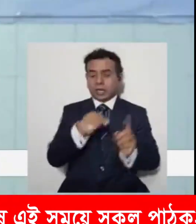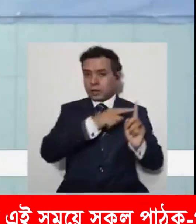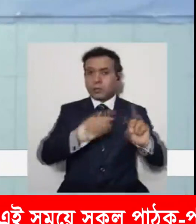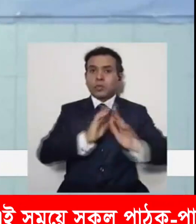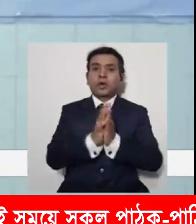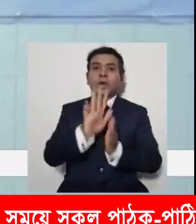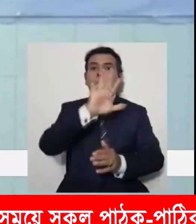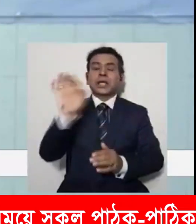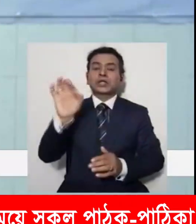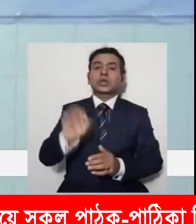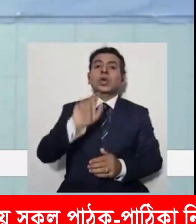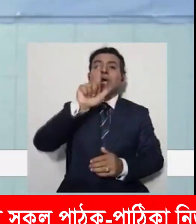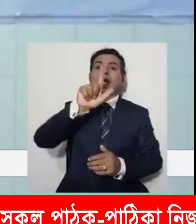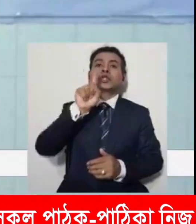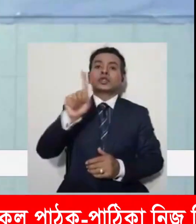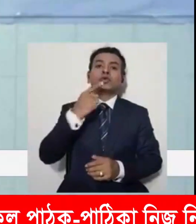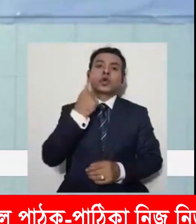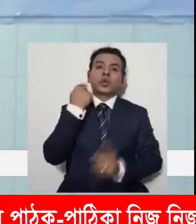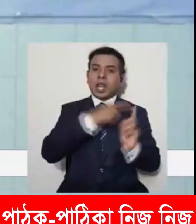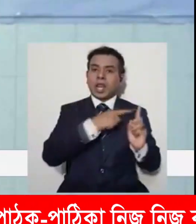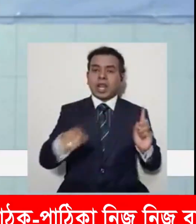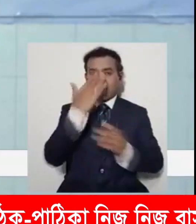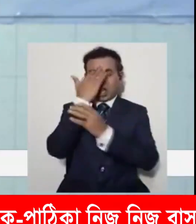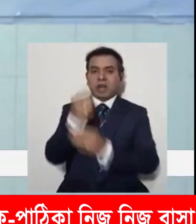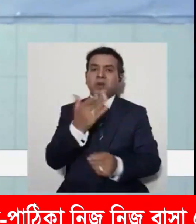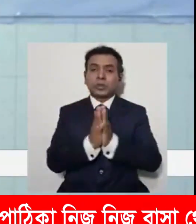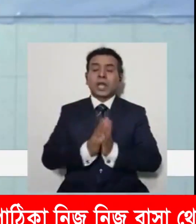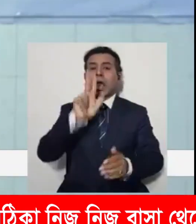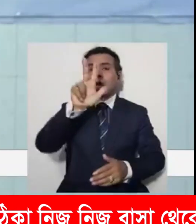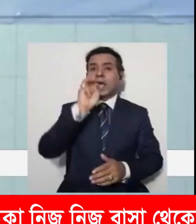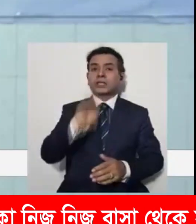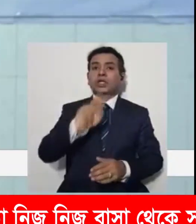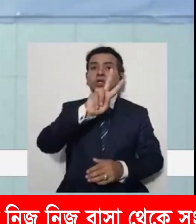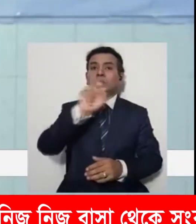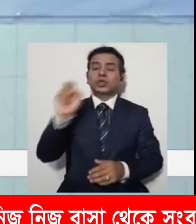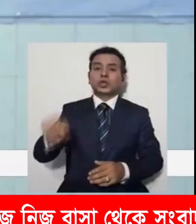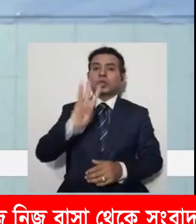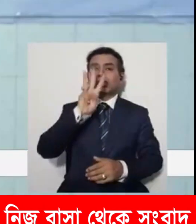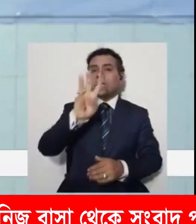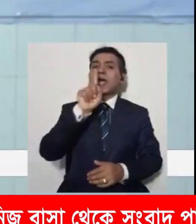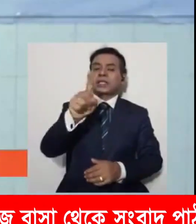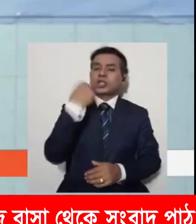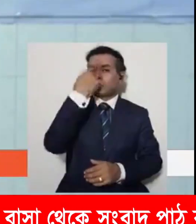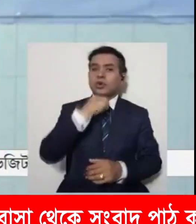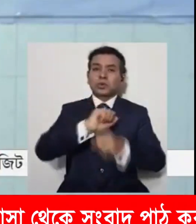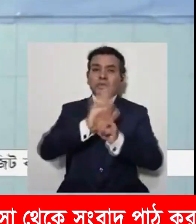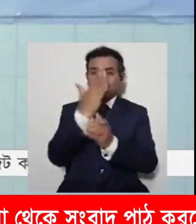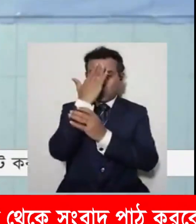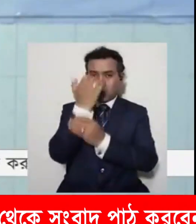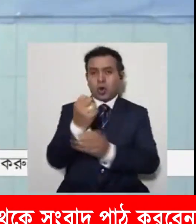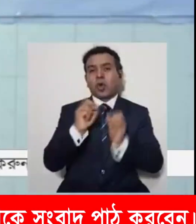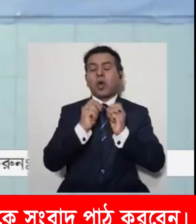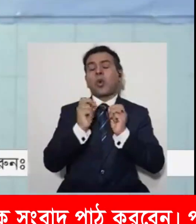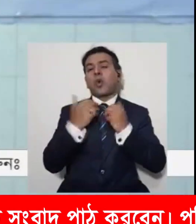পর্যন্ত কোভিড আক্রান্ত ব্যক্তি শনাক্ত হলো 8,231 জন। আমরা আজকেও আমাদের তালিকায় মৃত্যু আছে, তবে